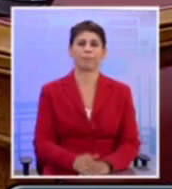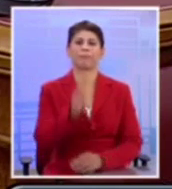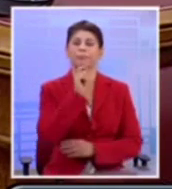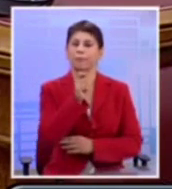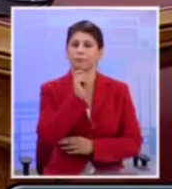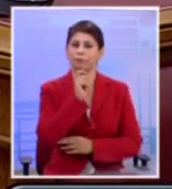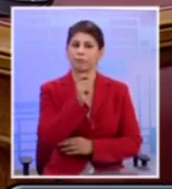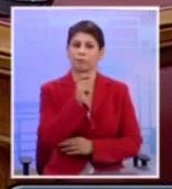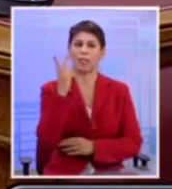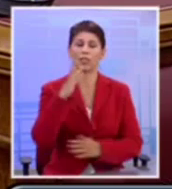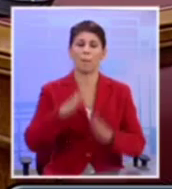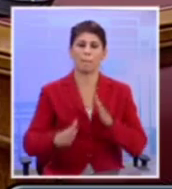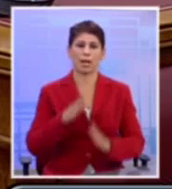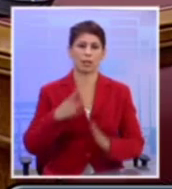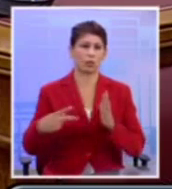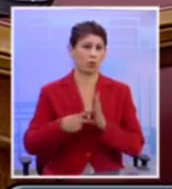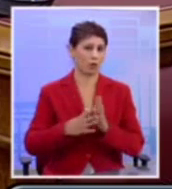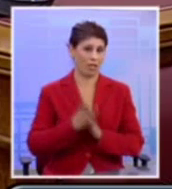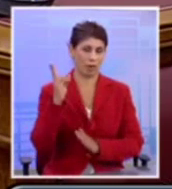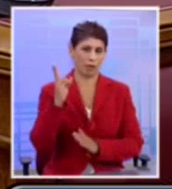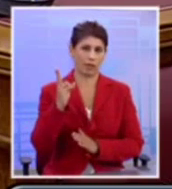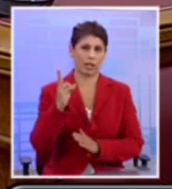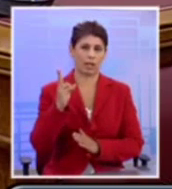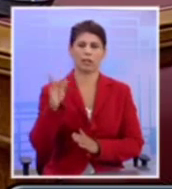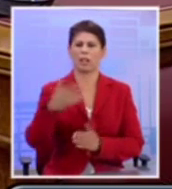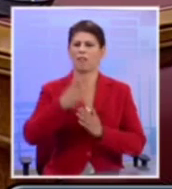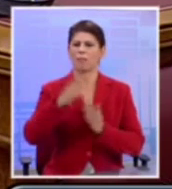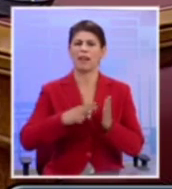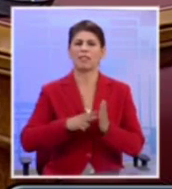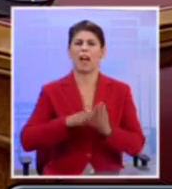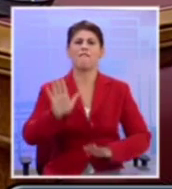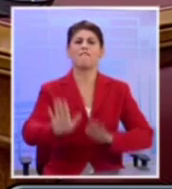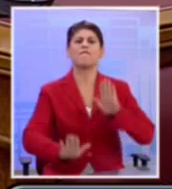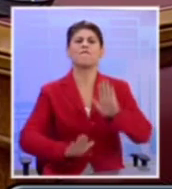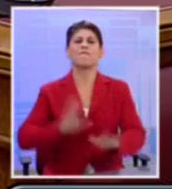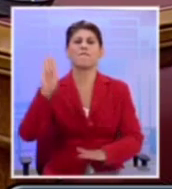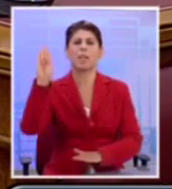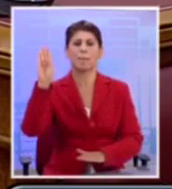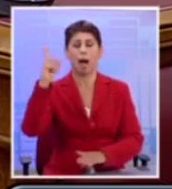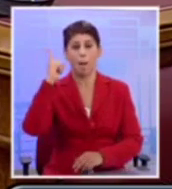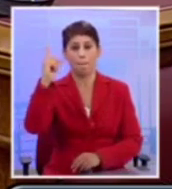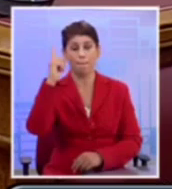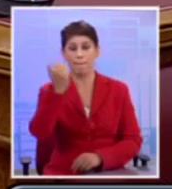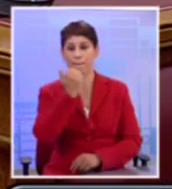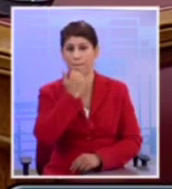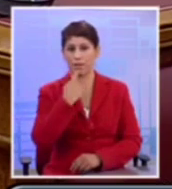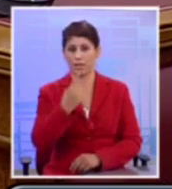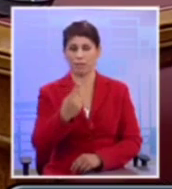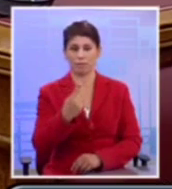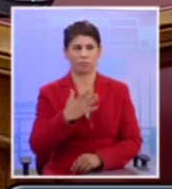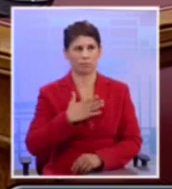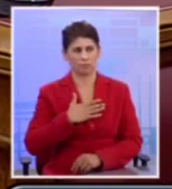του που έδωσε στις 2 Μαρτίου του 2012 στο Βήμα ότι το πρώτο λάθος αναφέρει